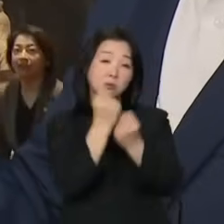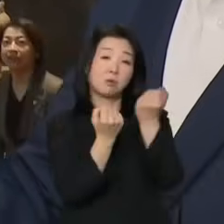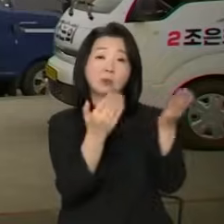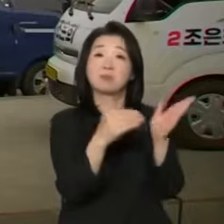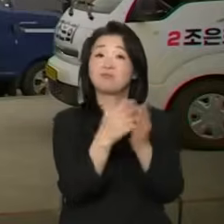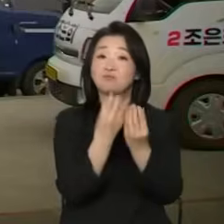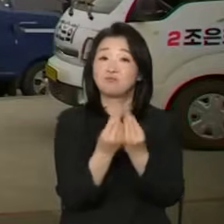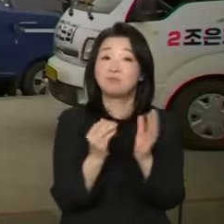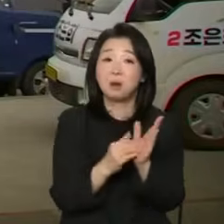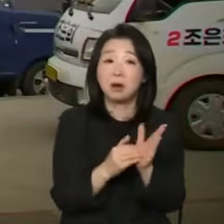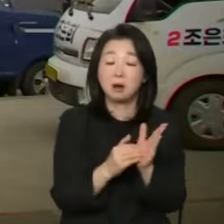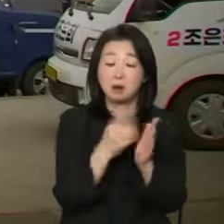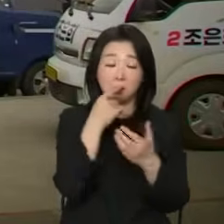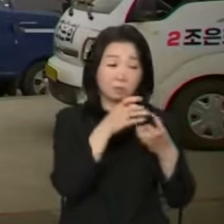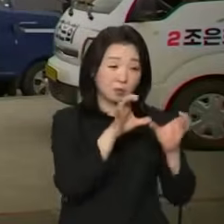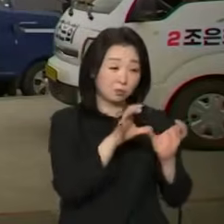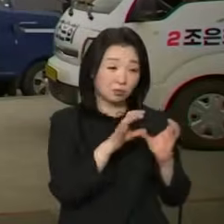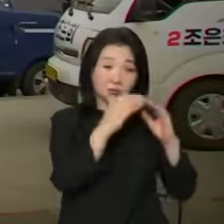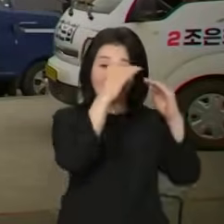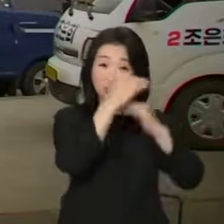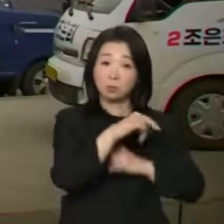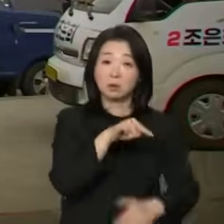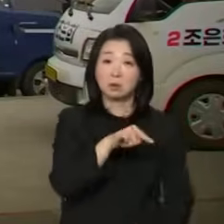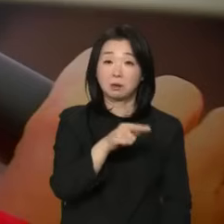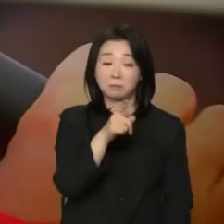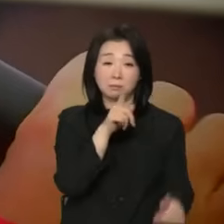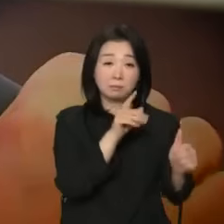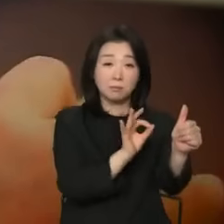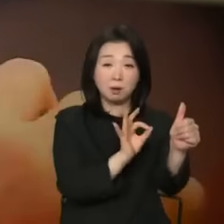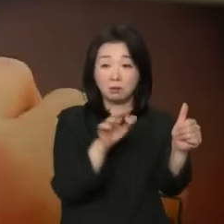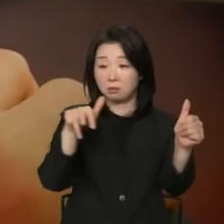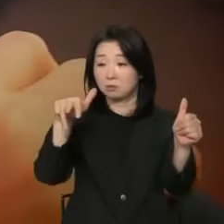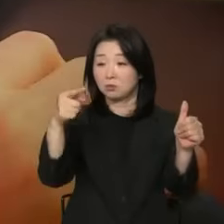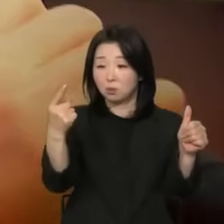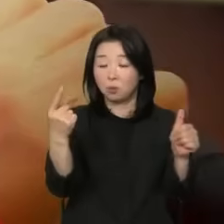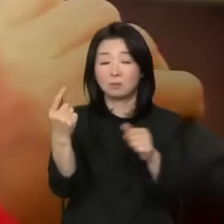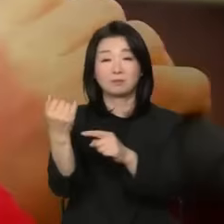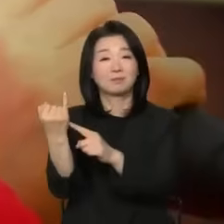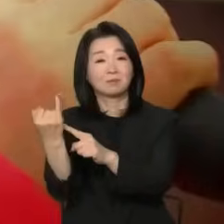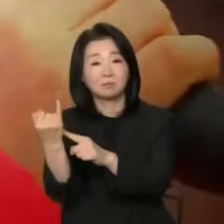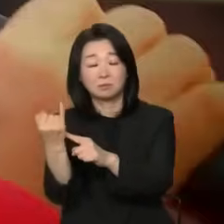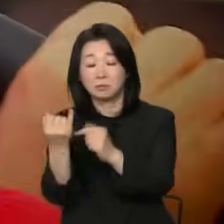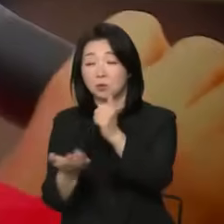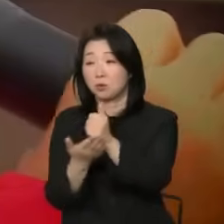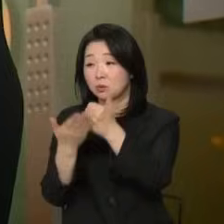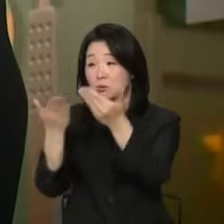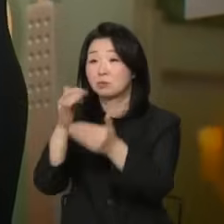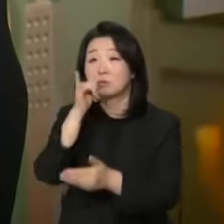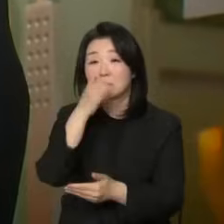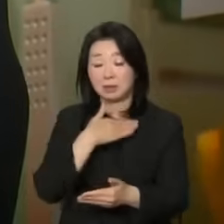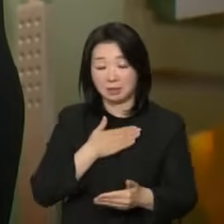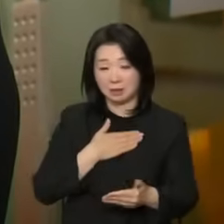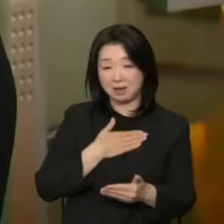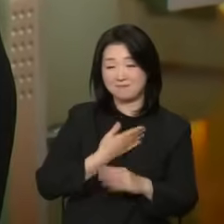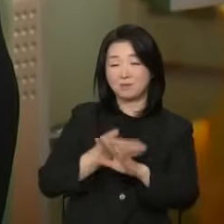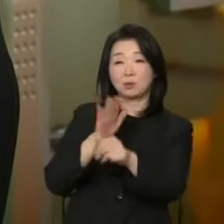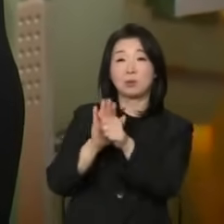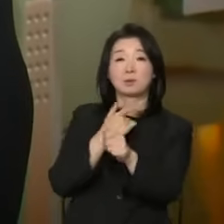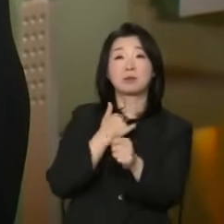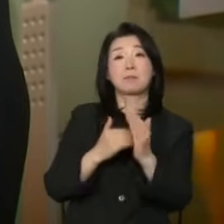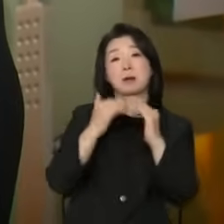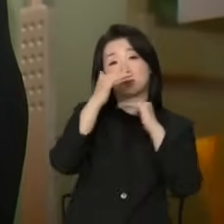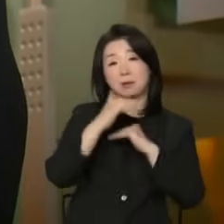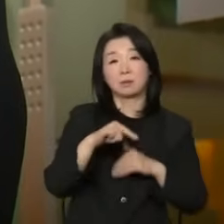해명했습니다. 민주당이 공개한 녹취엔 명 씨가 조은희 의원이 공천받을 수 있도록 자신이 작업해줬다는